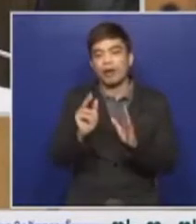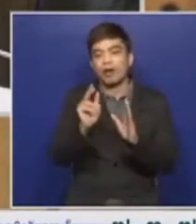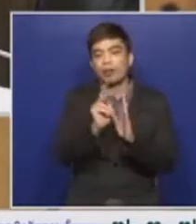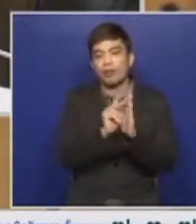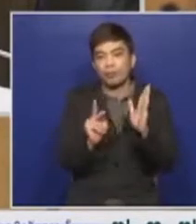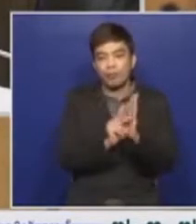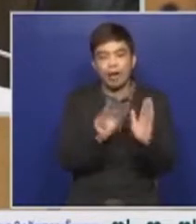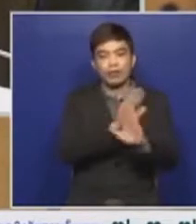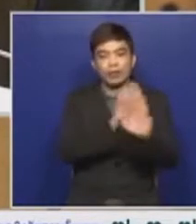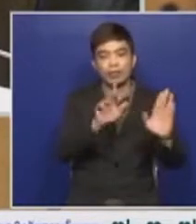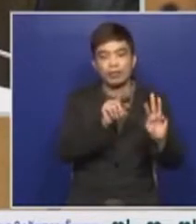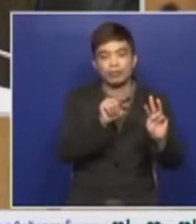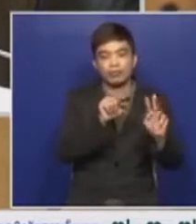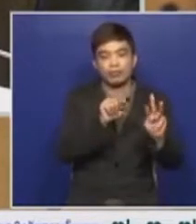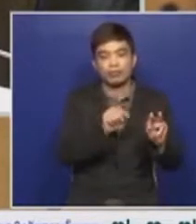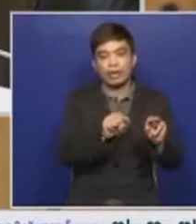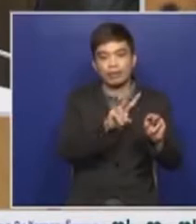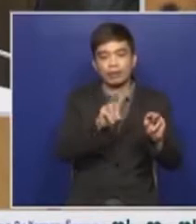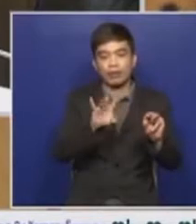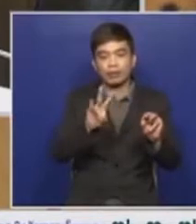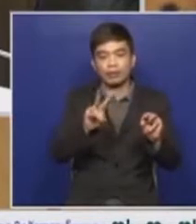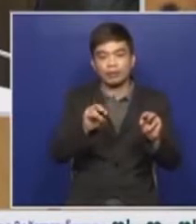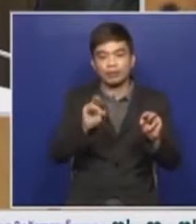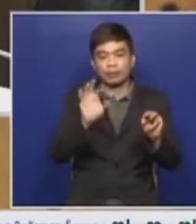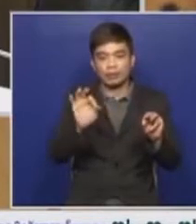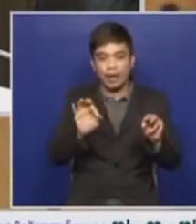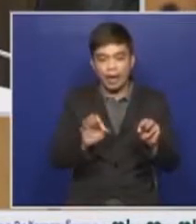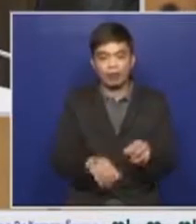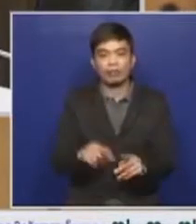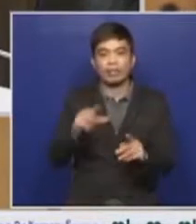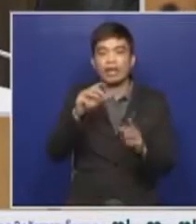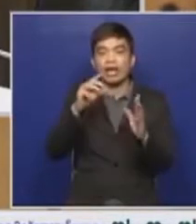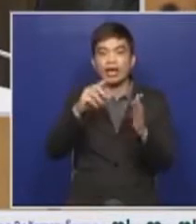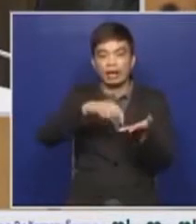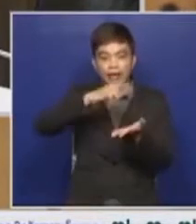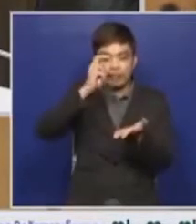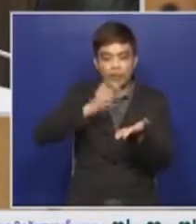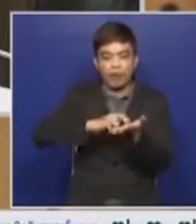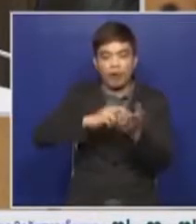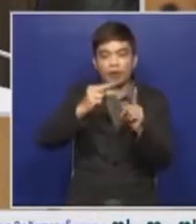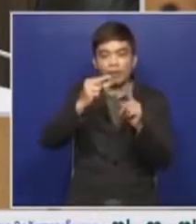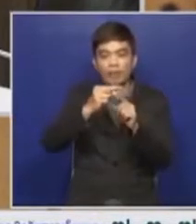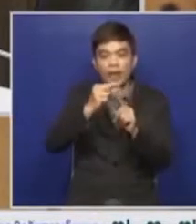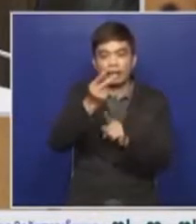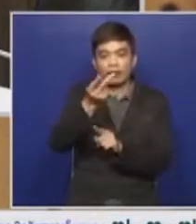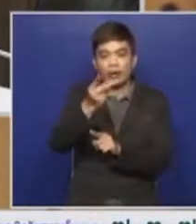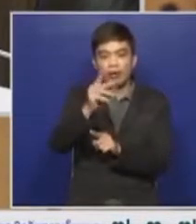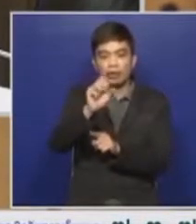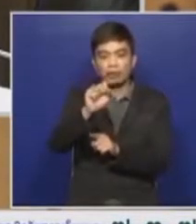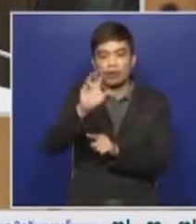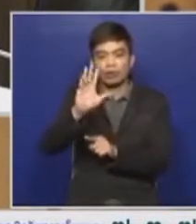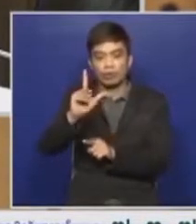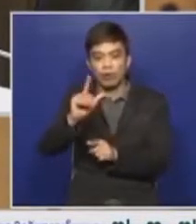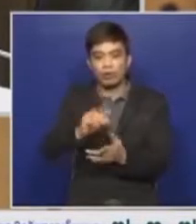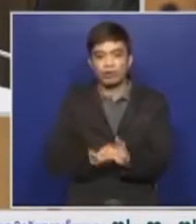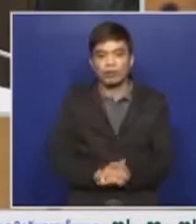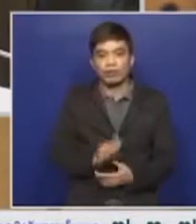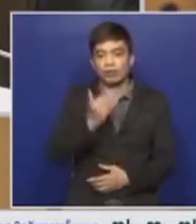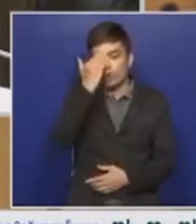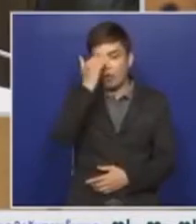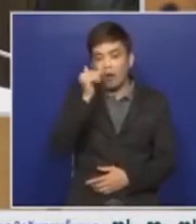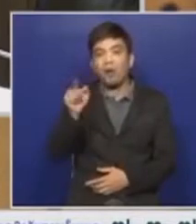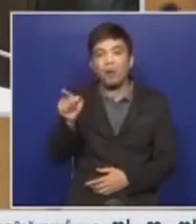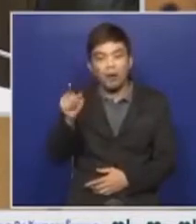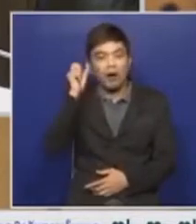279ที่รับรองประกาศคำสั่งกชมพระโพธิ์ท่านเจ้าหน้าที่ว่าการยกเลิกหลักการนี้